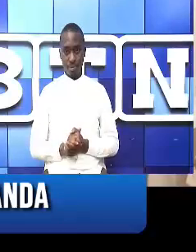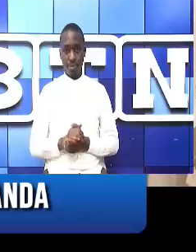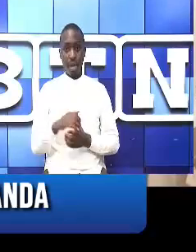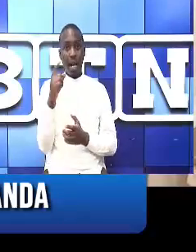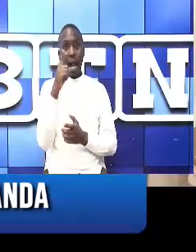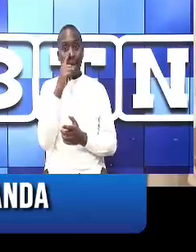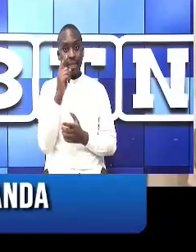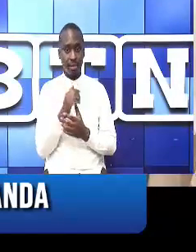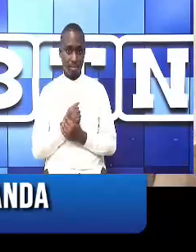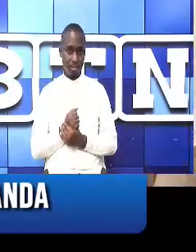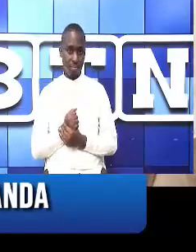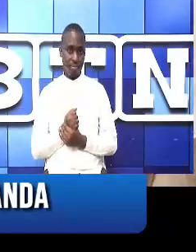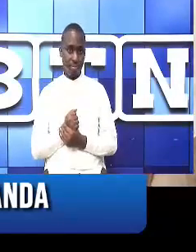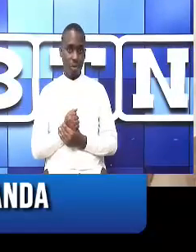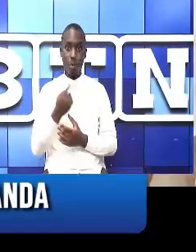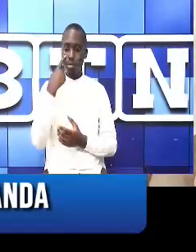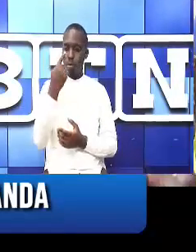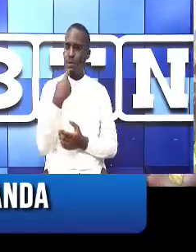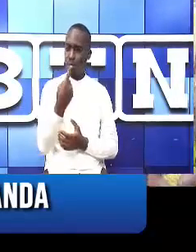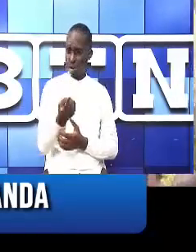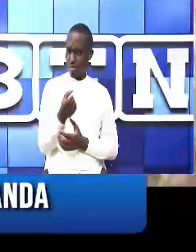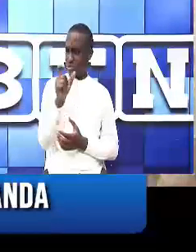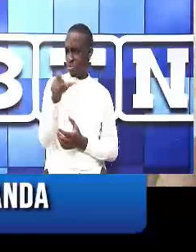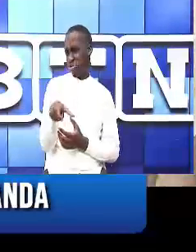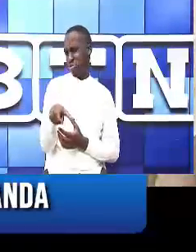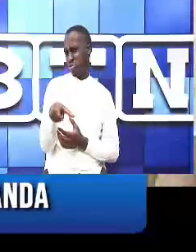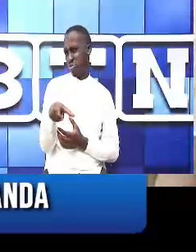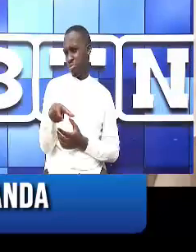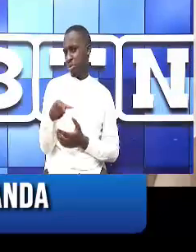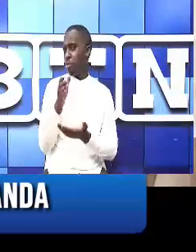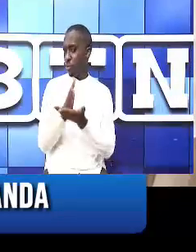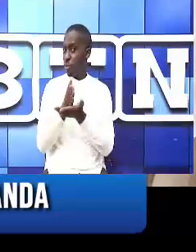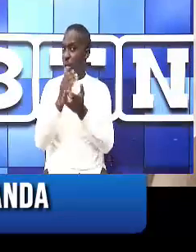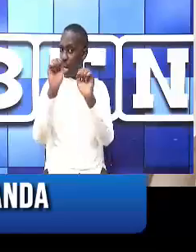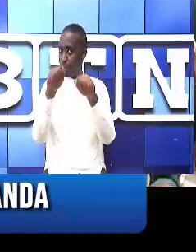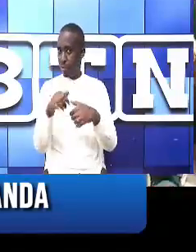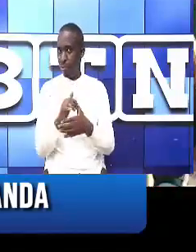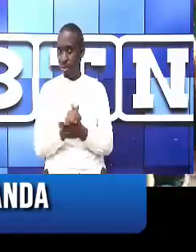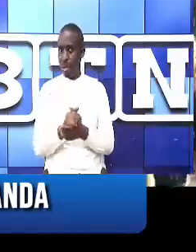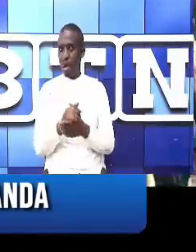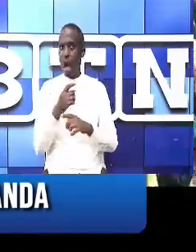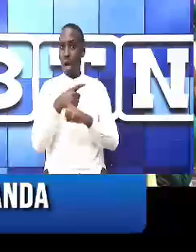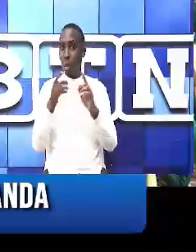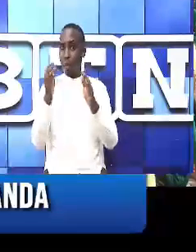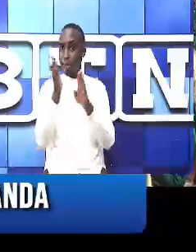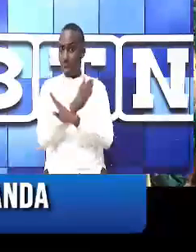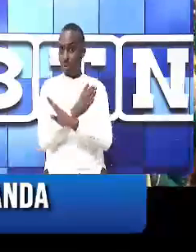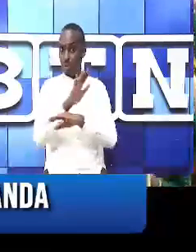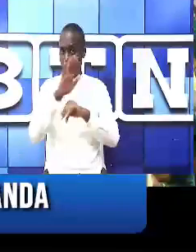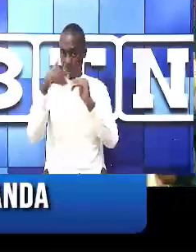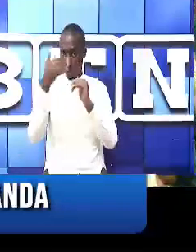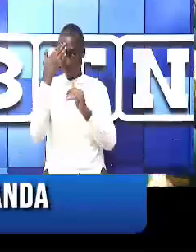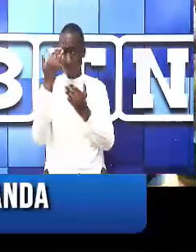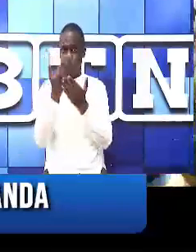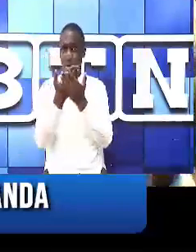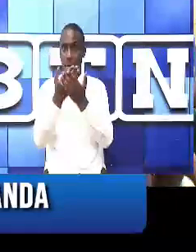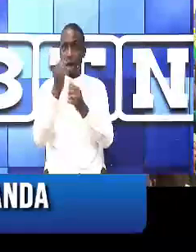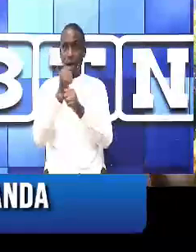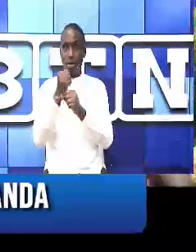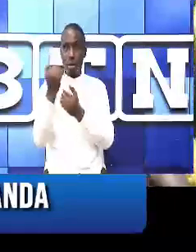kandi ahubwo ukimubona avuga ati ariko se uyu muntu kuko arabishoboye mbere ya byose kugira ngo aze gusaba akazi ko kwakira